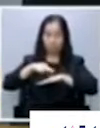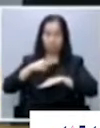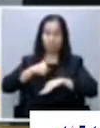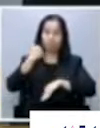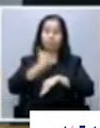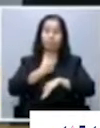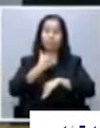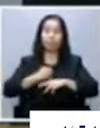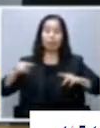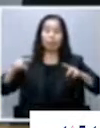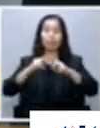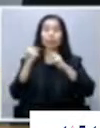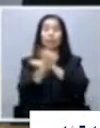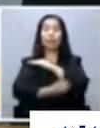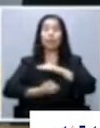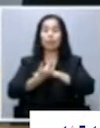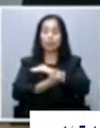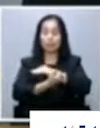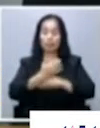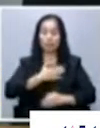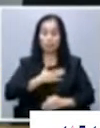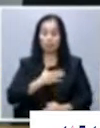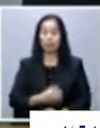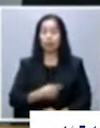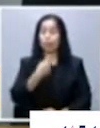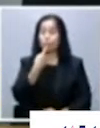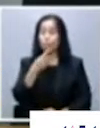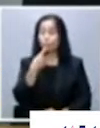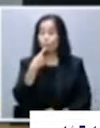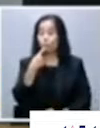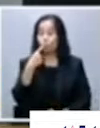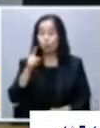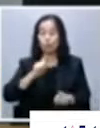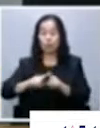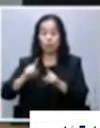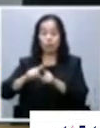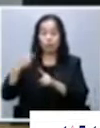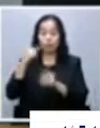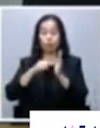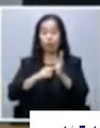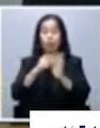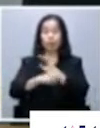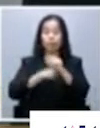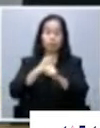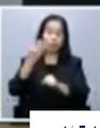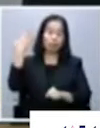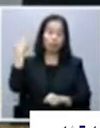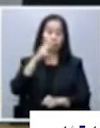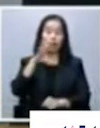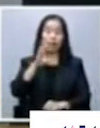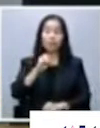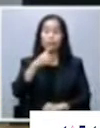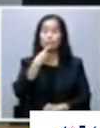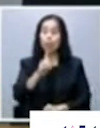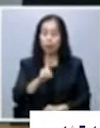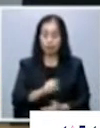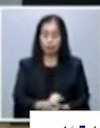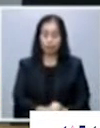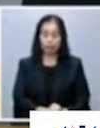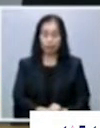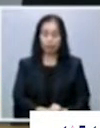านเนี่ยคำพูดต่างๆที่ออกไปต่อสื่อนั้นปี2557ยกตัวอย่างนะครับ